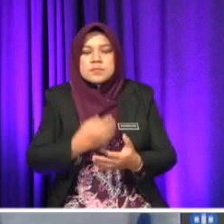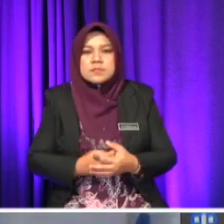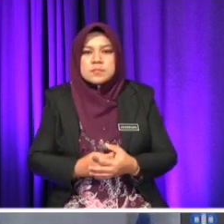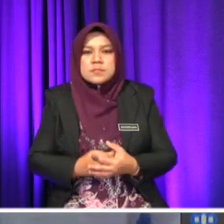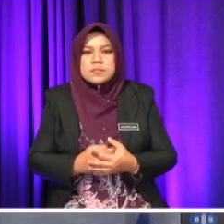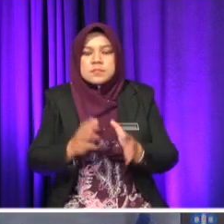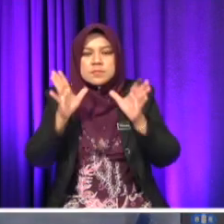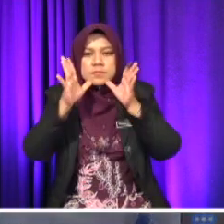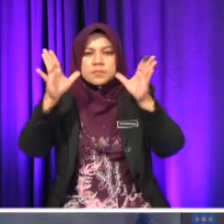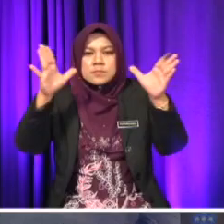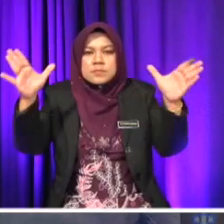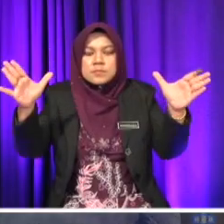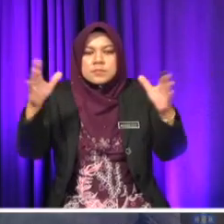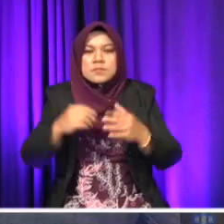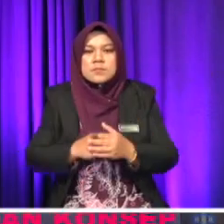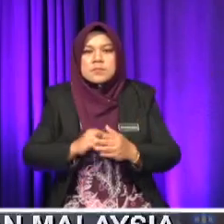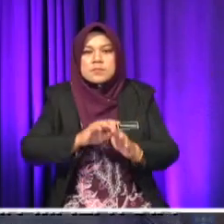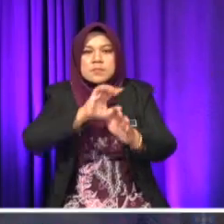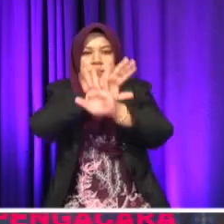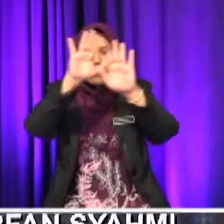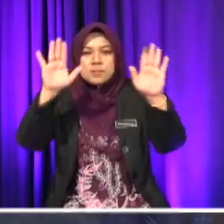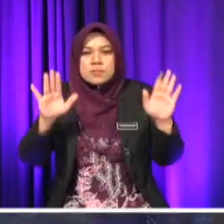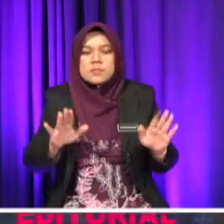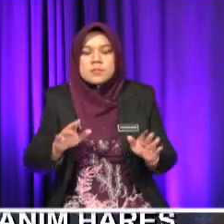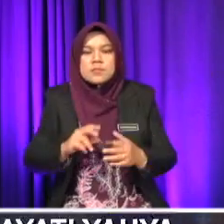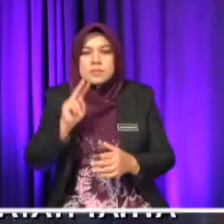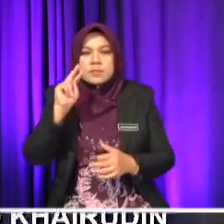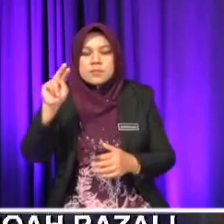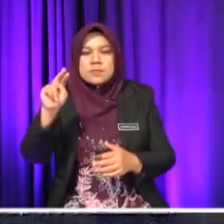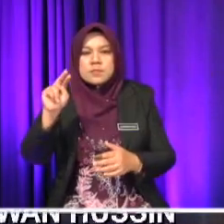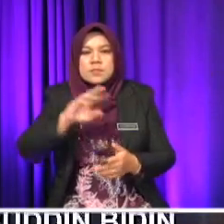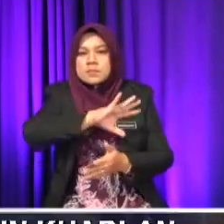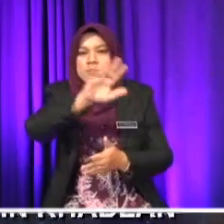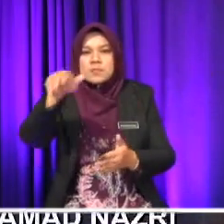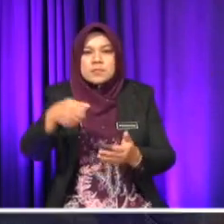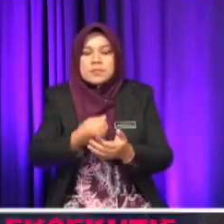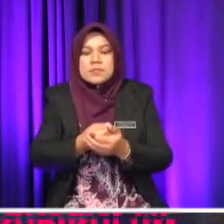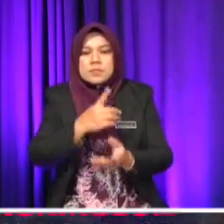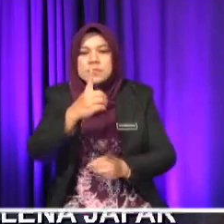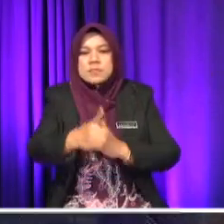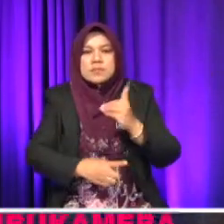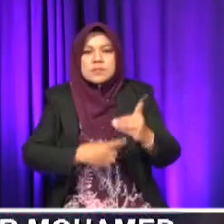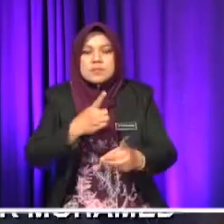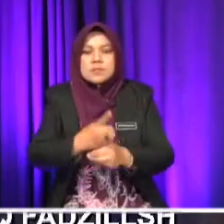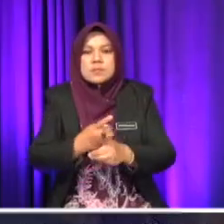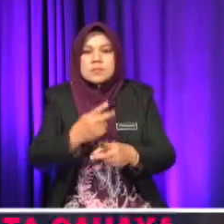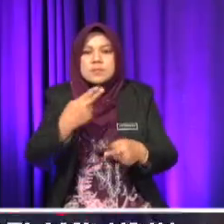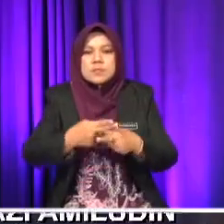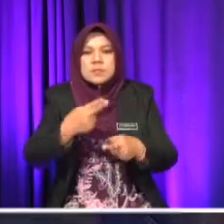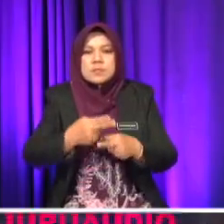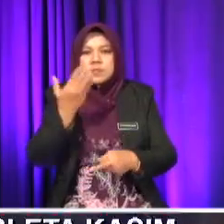Gemilang bersinar kelak seantiro dunia namamu